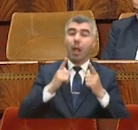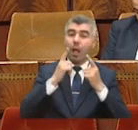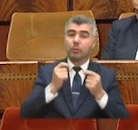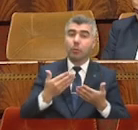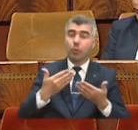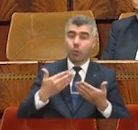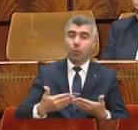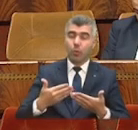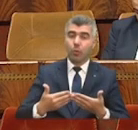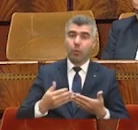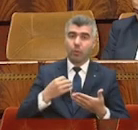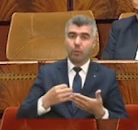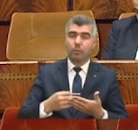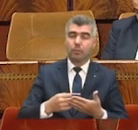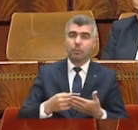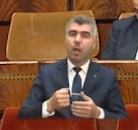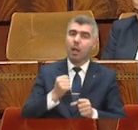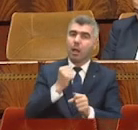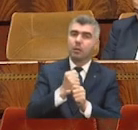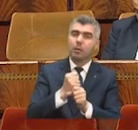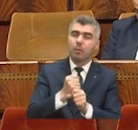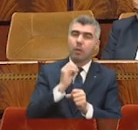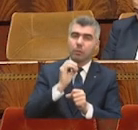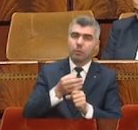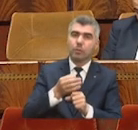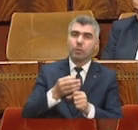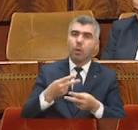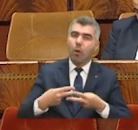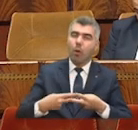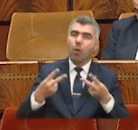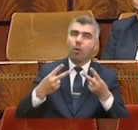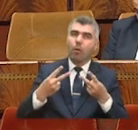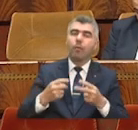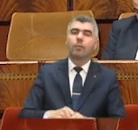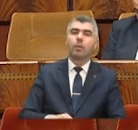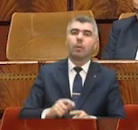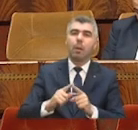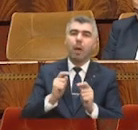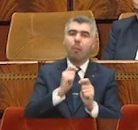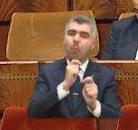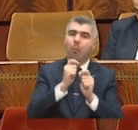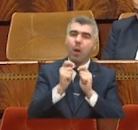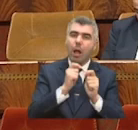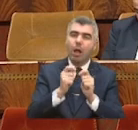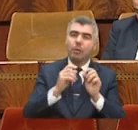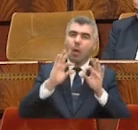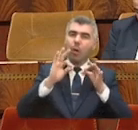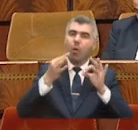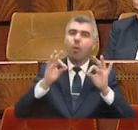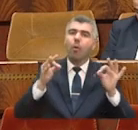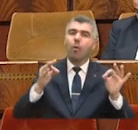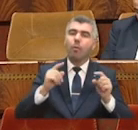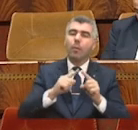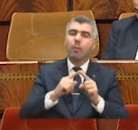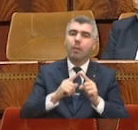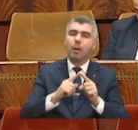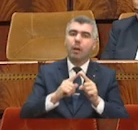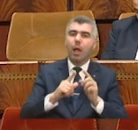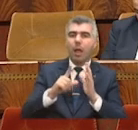أن اللجنة الحملة تشتغل، يعني فتحت واحد الورش كبير هي المناقشة التفصيلية ديال مقترحات